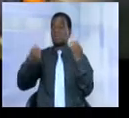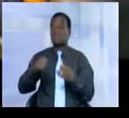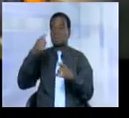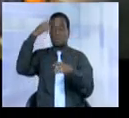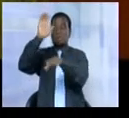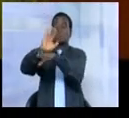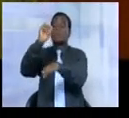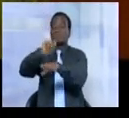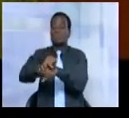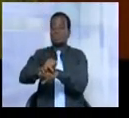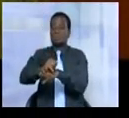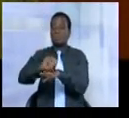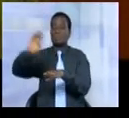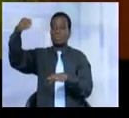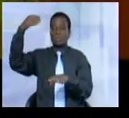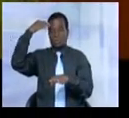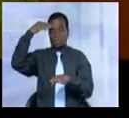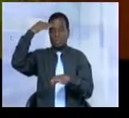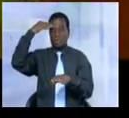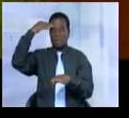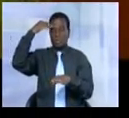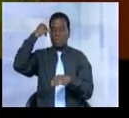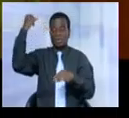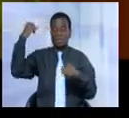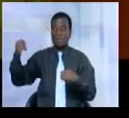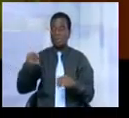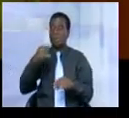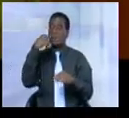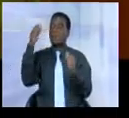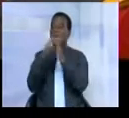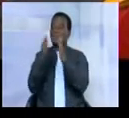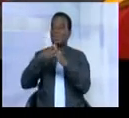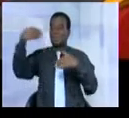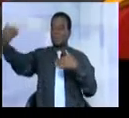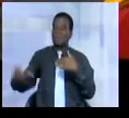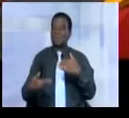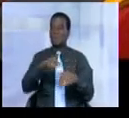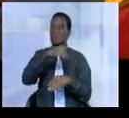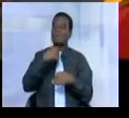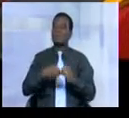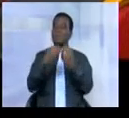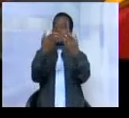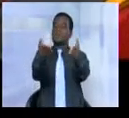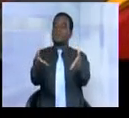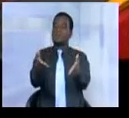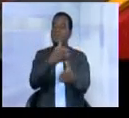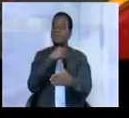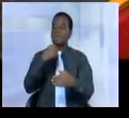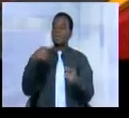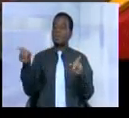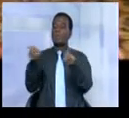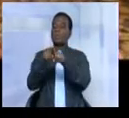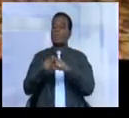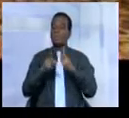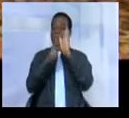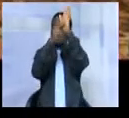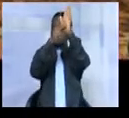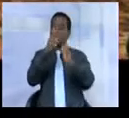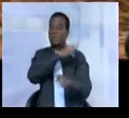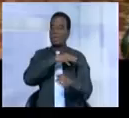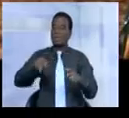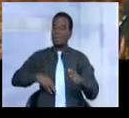Côte d'Ivoire. Le premier ministre japonais, pour sa part, s'est félicité de l'accueil qui lui a été réservé. Il a par la suite présenté des